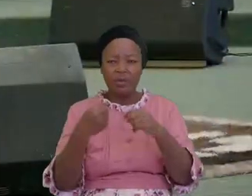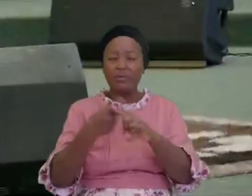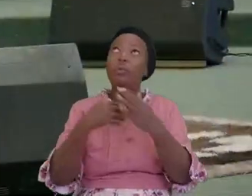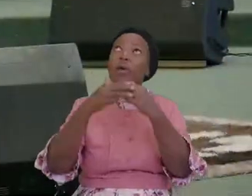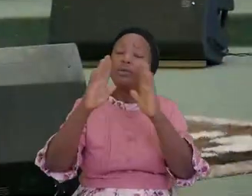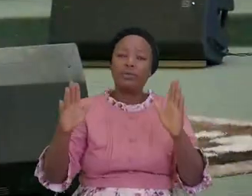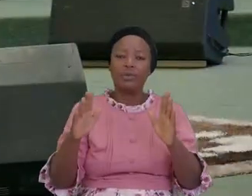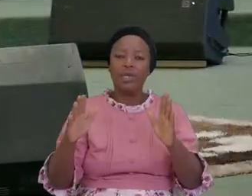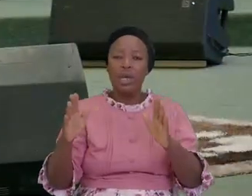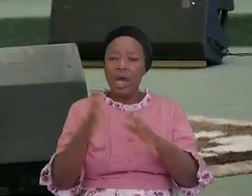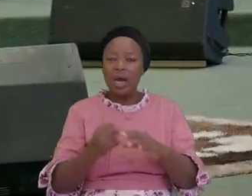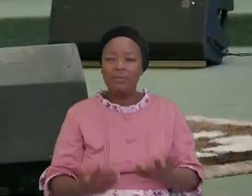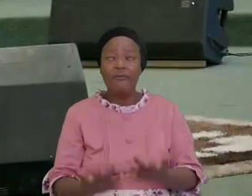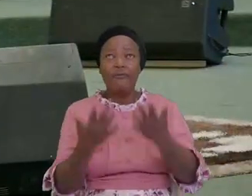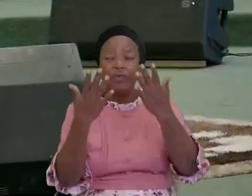du ciel.